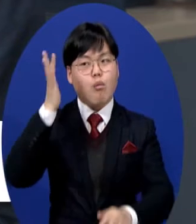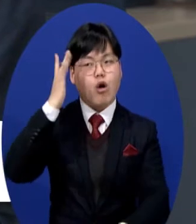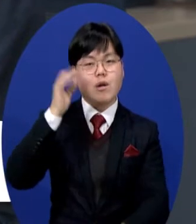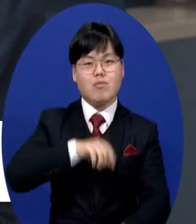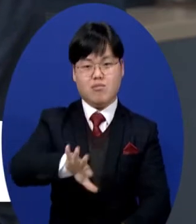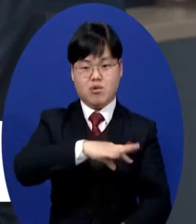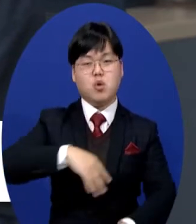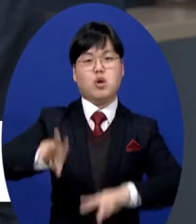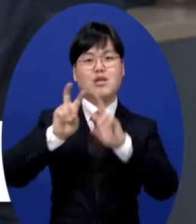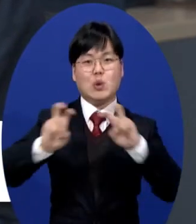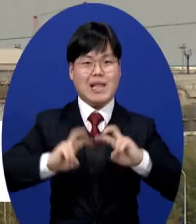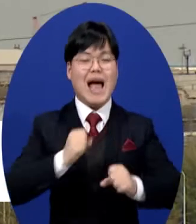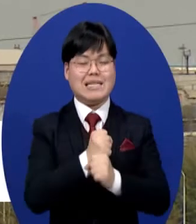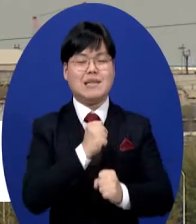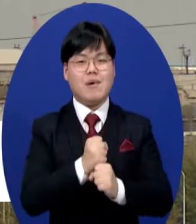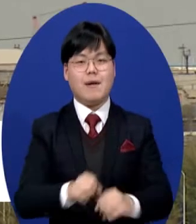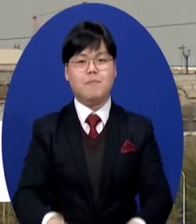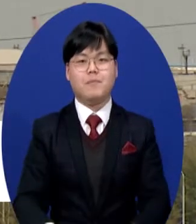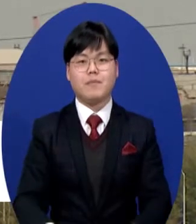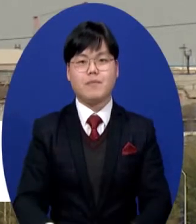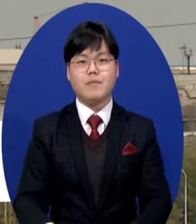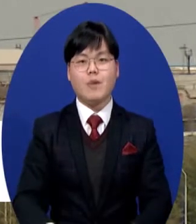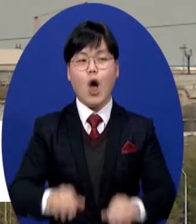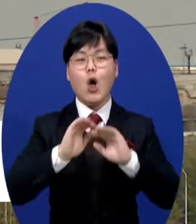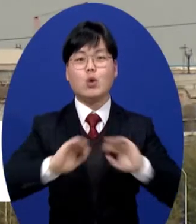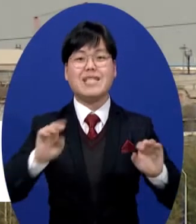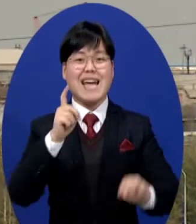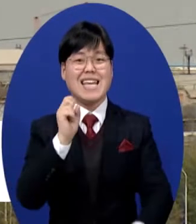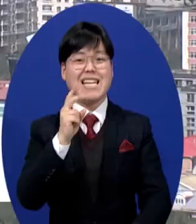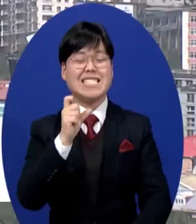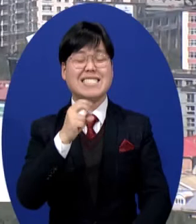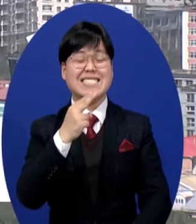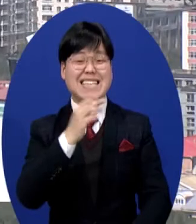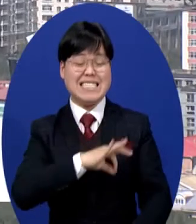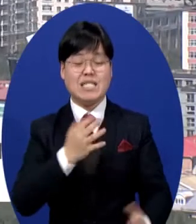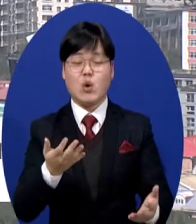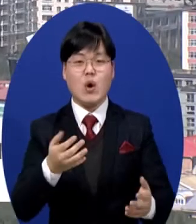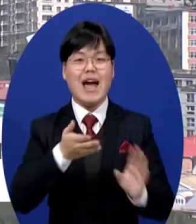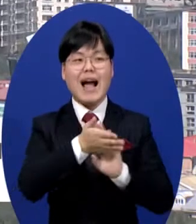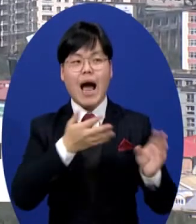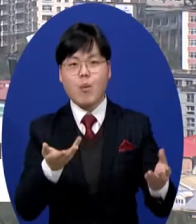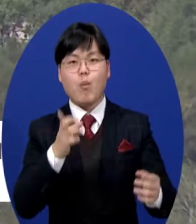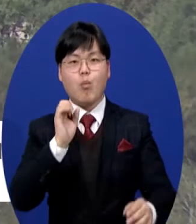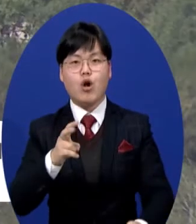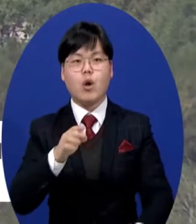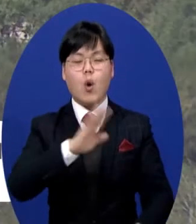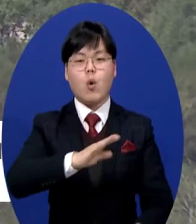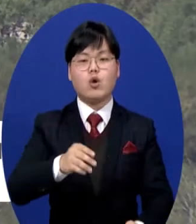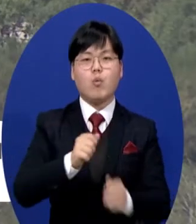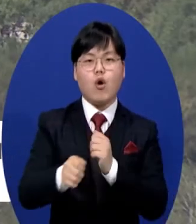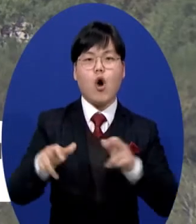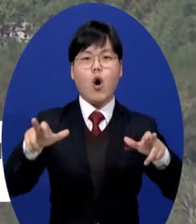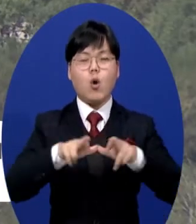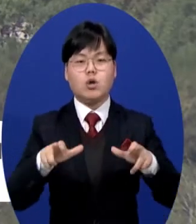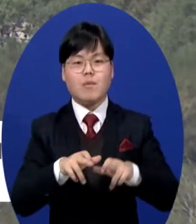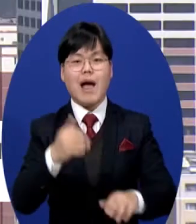судлаад бас ажиллаа явж байгаа. Тусгай хэрэгцээнд зориулсан карт хэрэглээнд нэвтрчихвэл данганц хүүхдийн мөнгнөөс гадна хөгжлийн бэрхшээлтэй